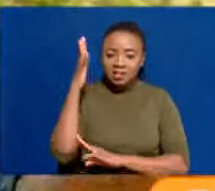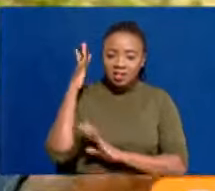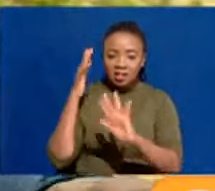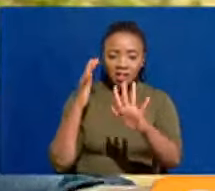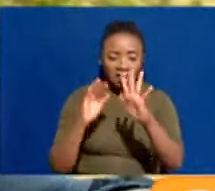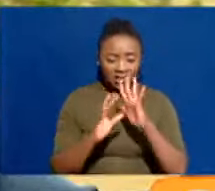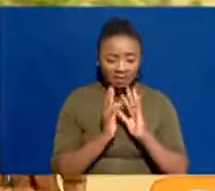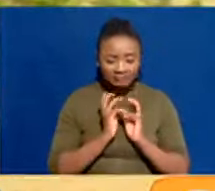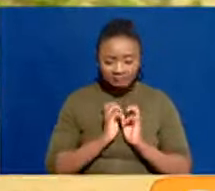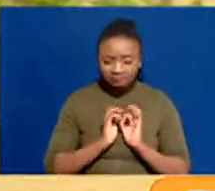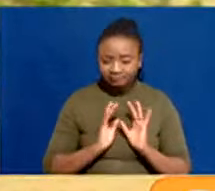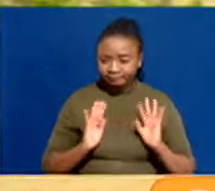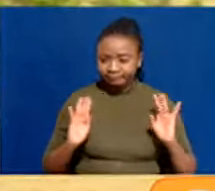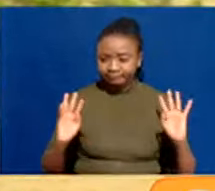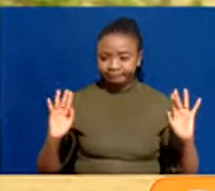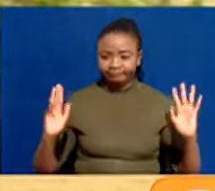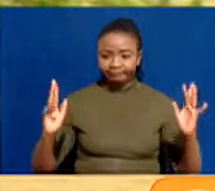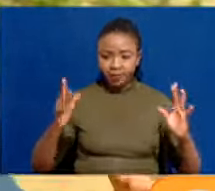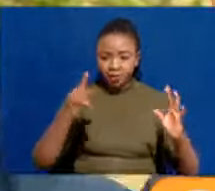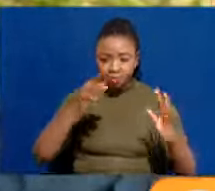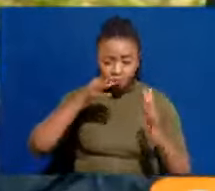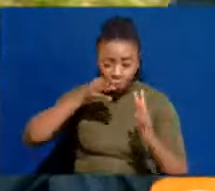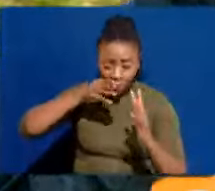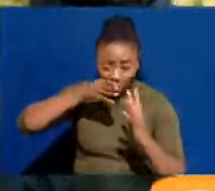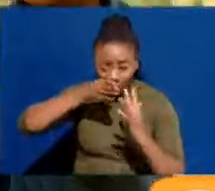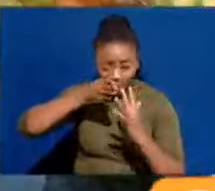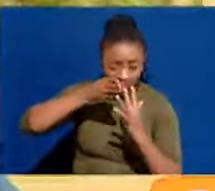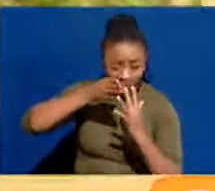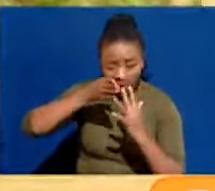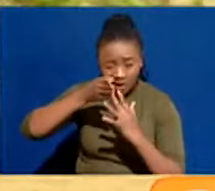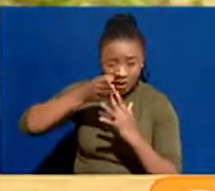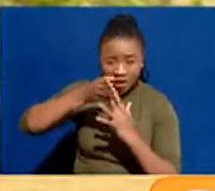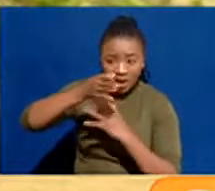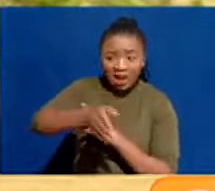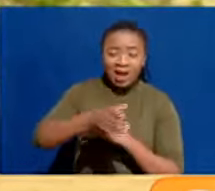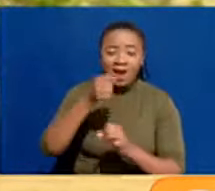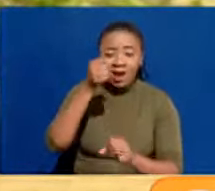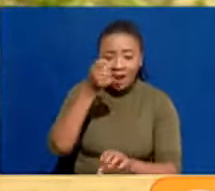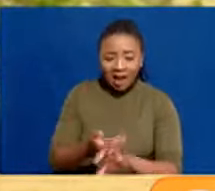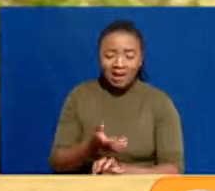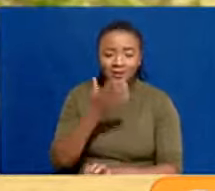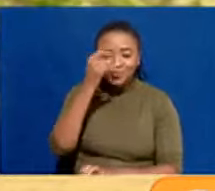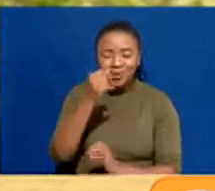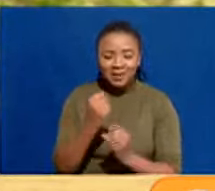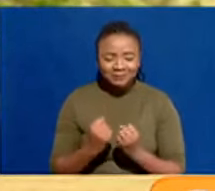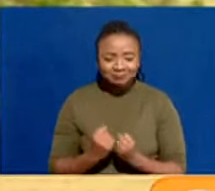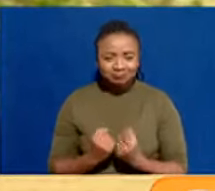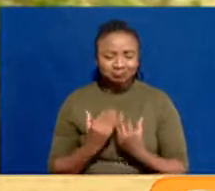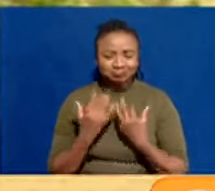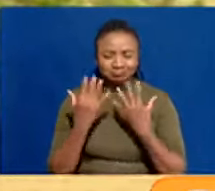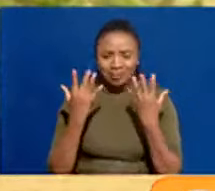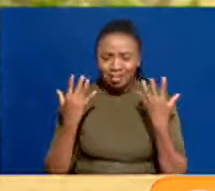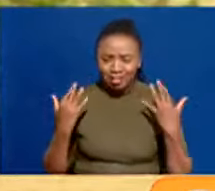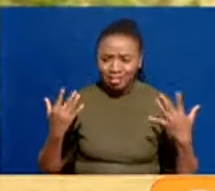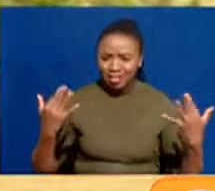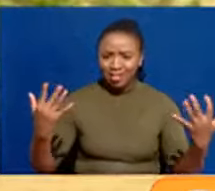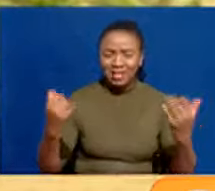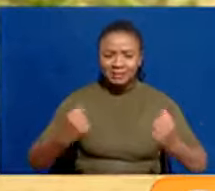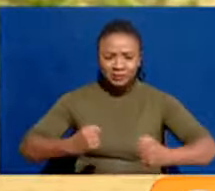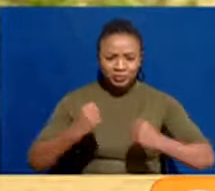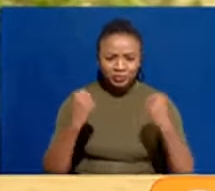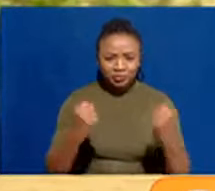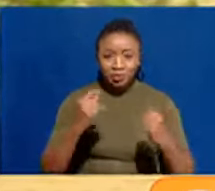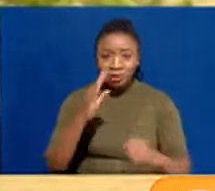katika huo msitu ulikuwa kuwezi ingia huko kwa sababu ilikuwa imezonga kabisa kabisa. So mchana saa sita ukienda